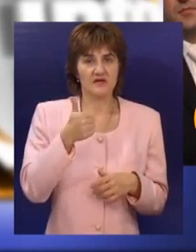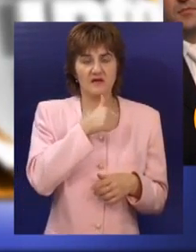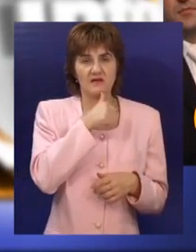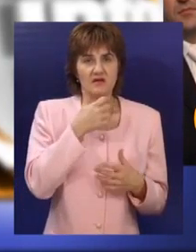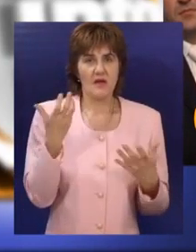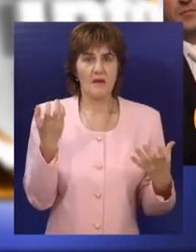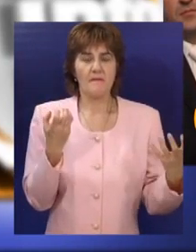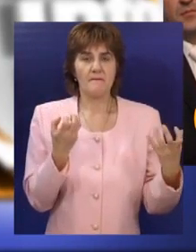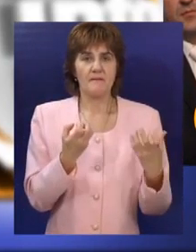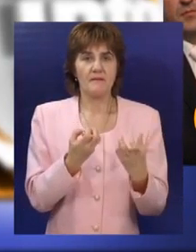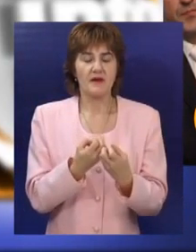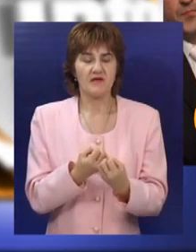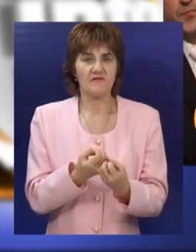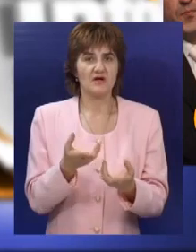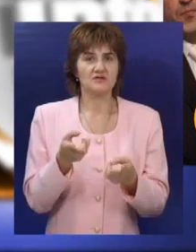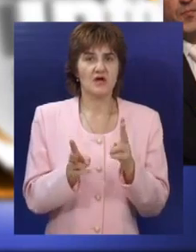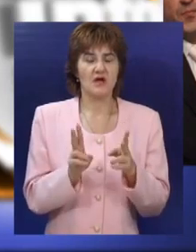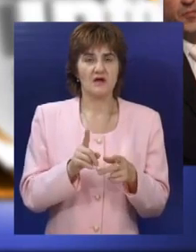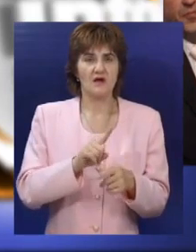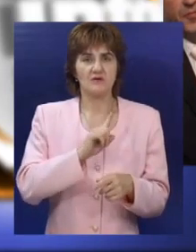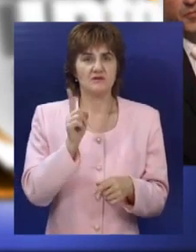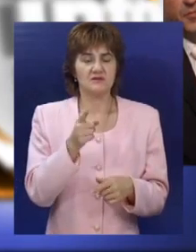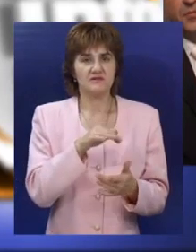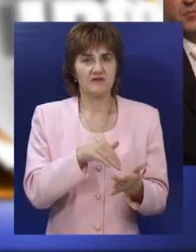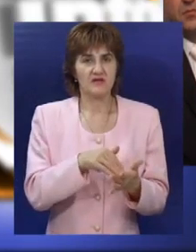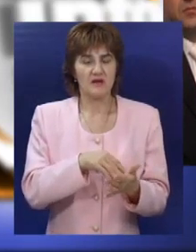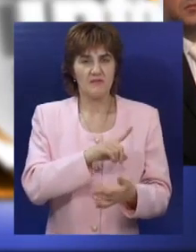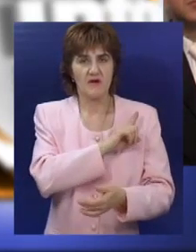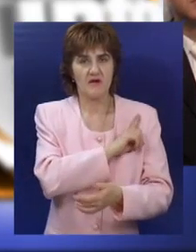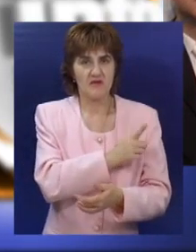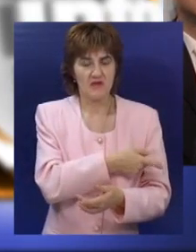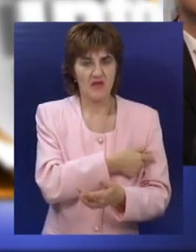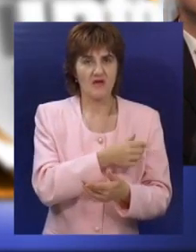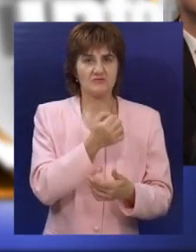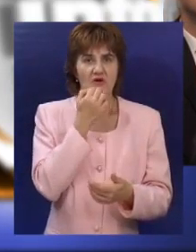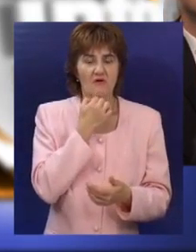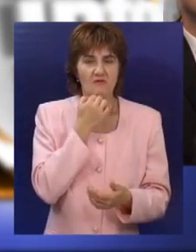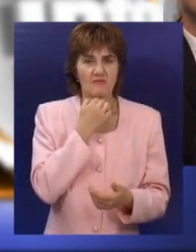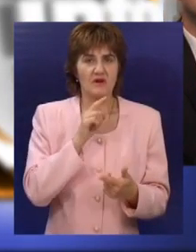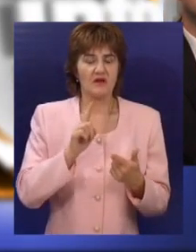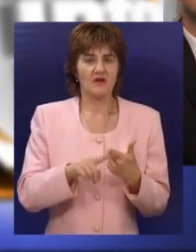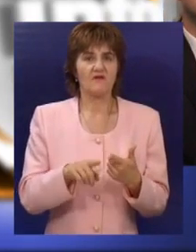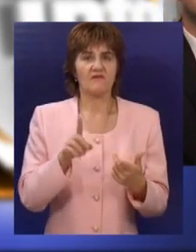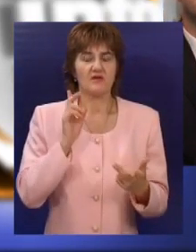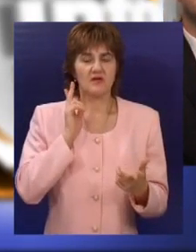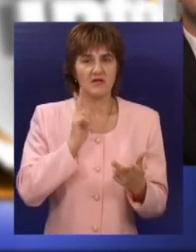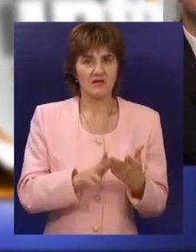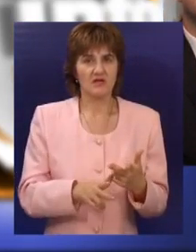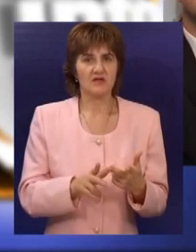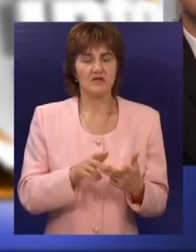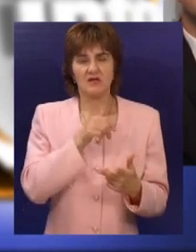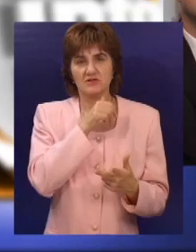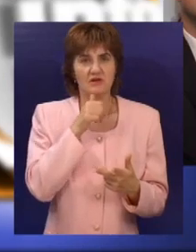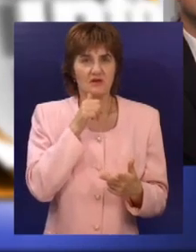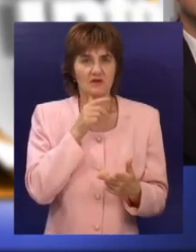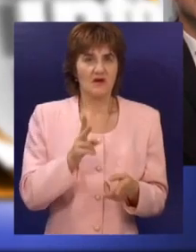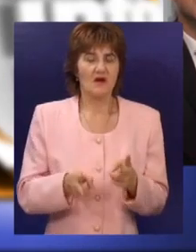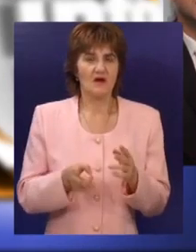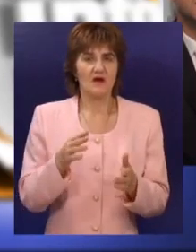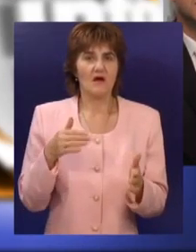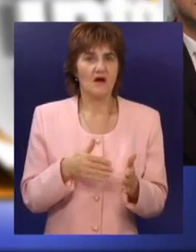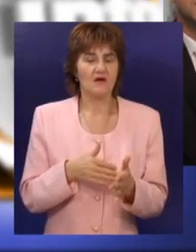je privlačenje investicija između ostalog i u prehrambenoj industriji, drugo je razvoj infrastrukture u ovim opštinama i gradovima